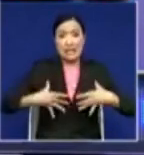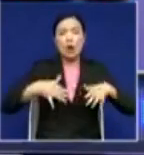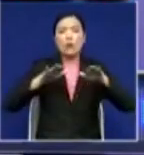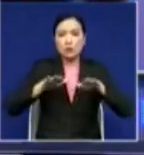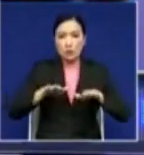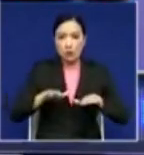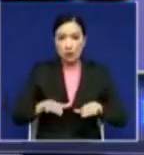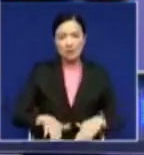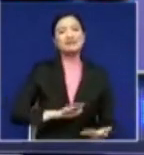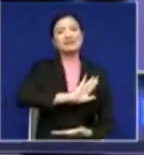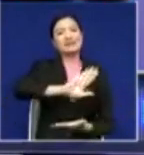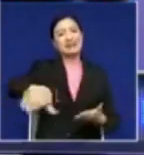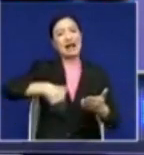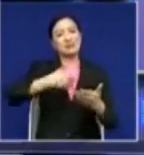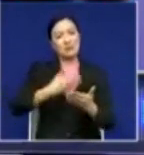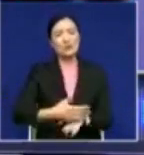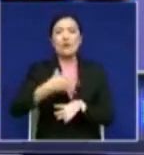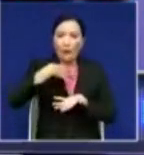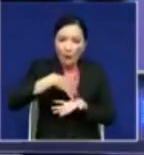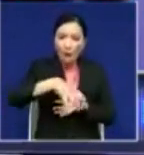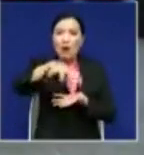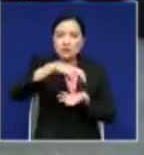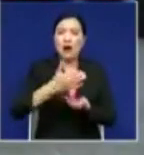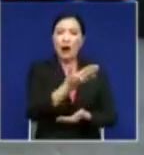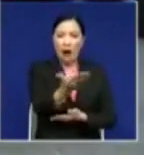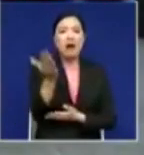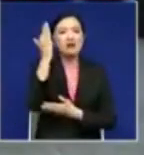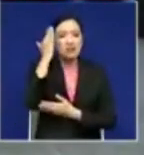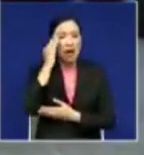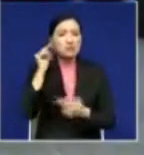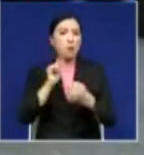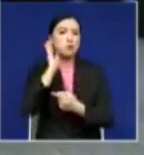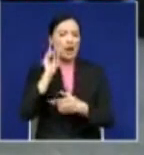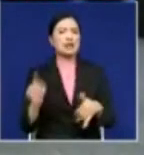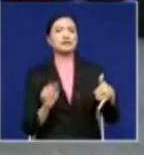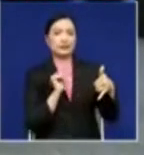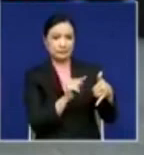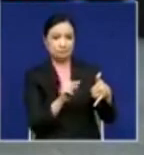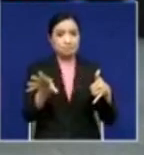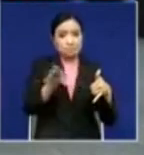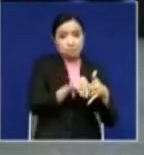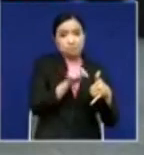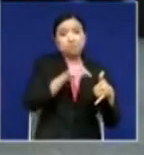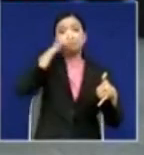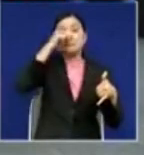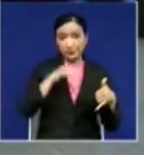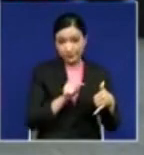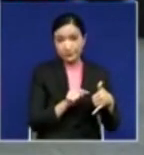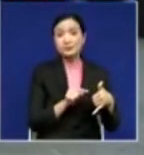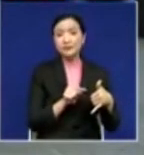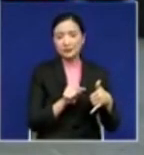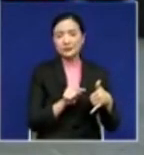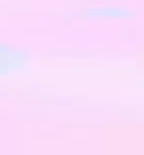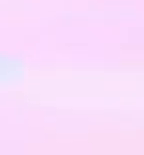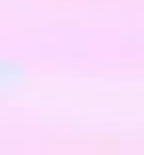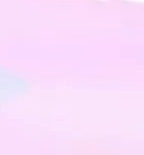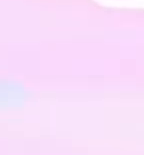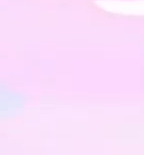การติดตามแล้วก็สถานการณ์ที่เกี่ยวข้องกับผู้ติดเชื้อที่เป็นคนไทยรายนี้น